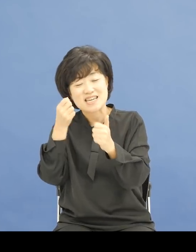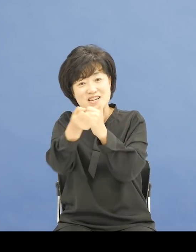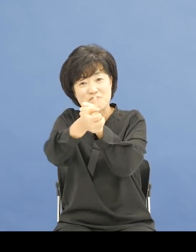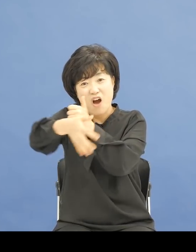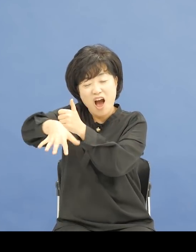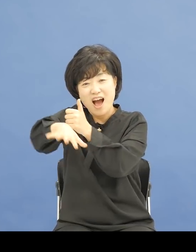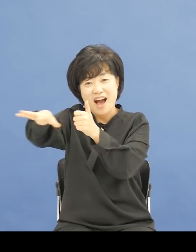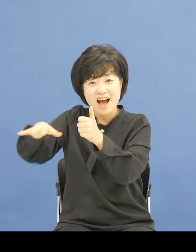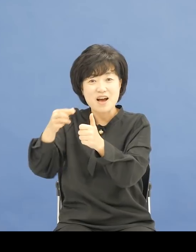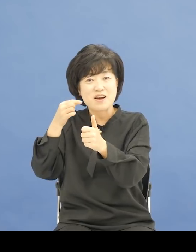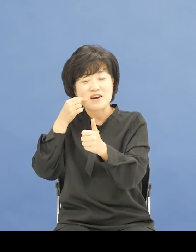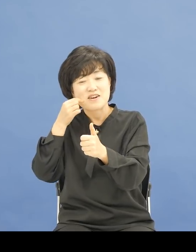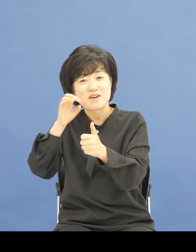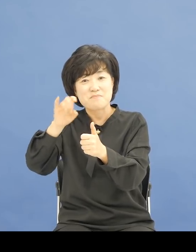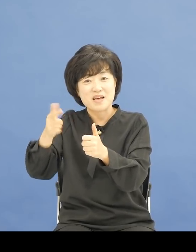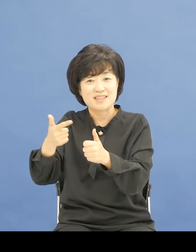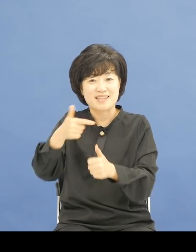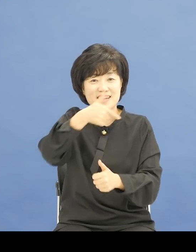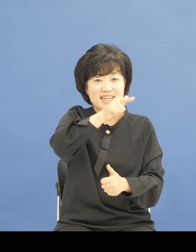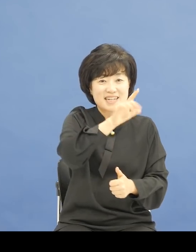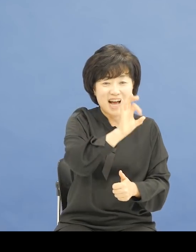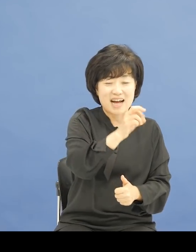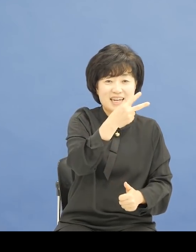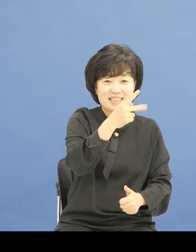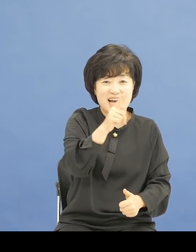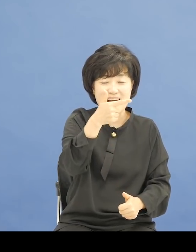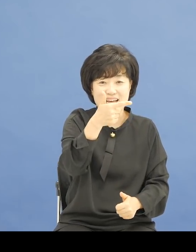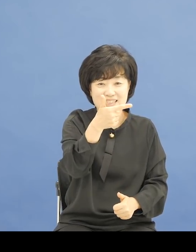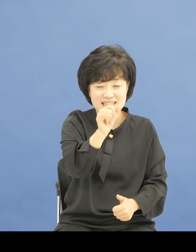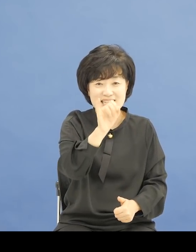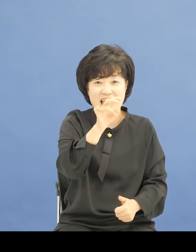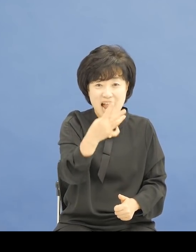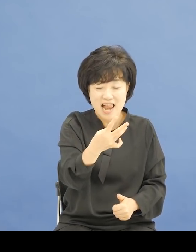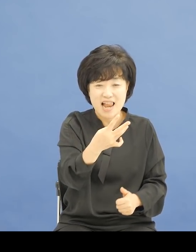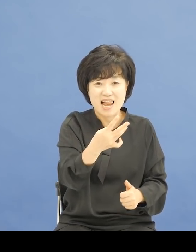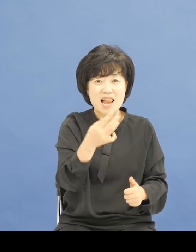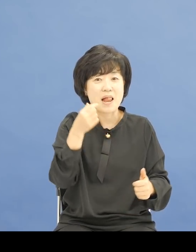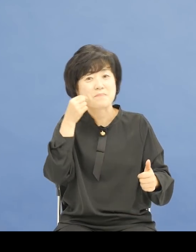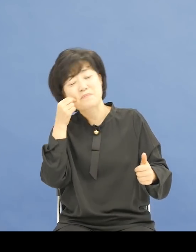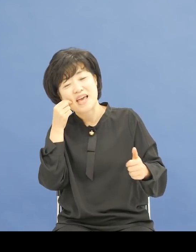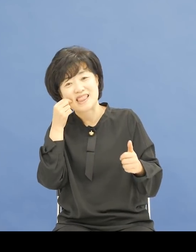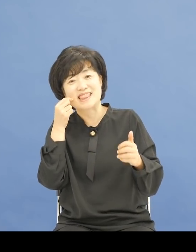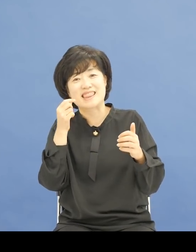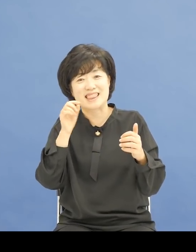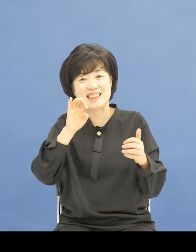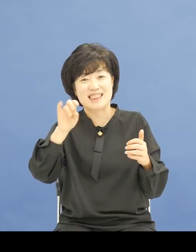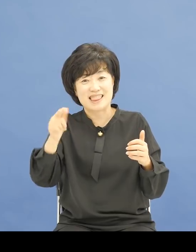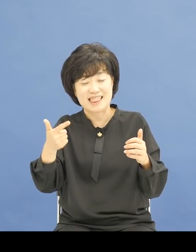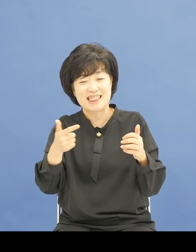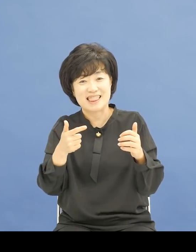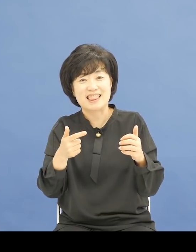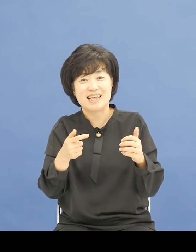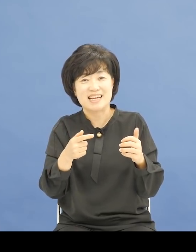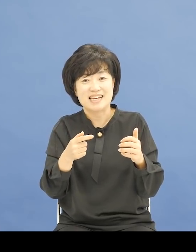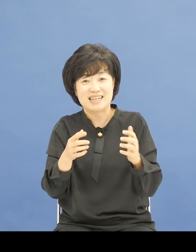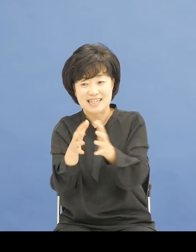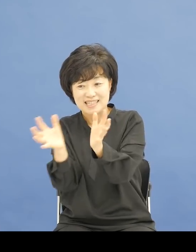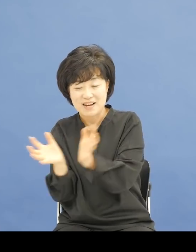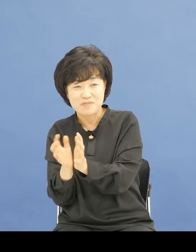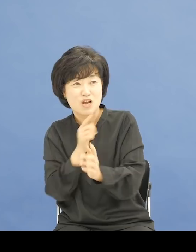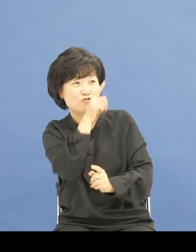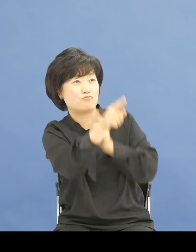유명한 가수분인데 예. 네 혹시 강다니엘 씨도 그렇고 강다니엘 팬들이? 네 또 주문하셨는 게 좀 첫 시작이